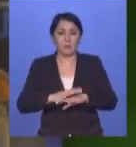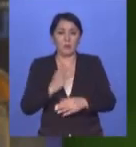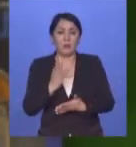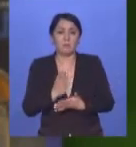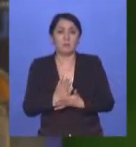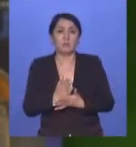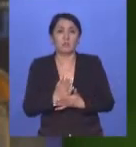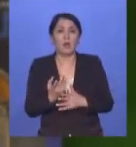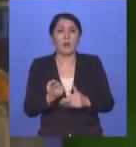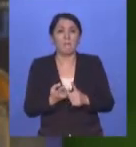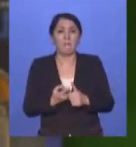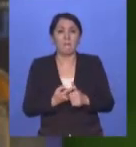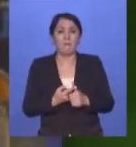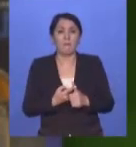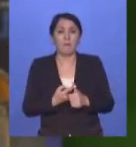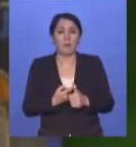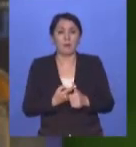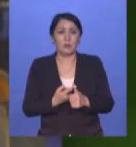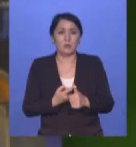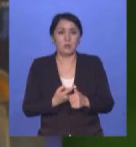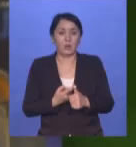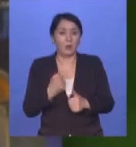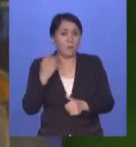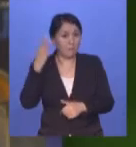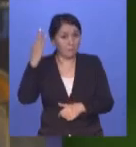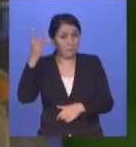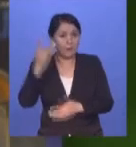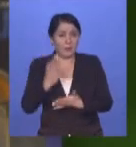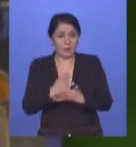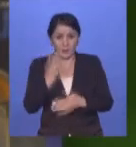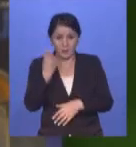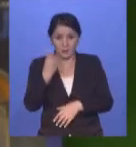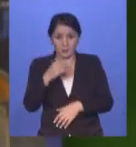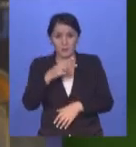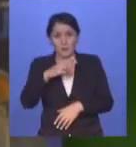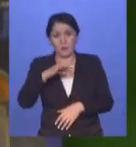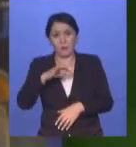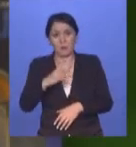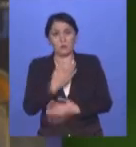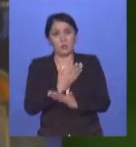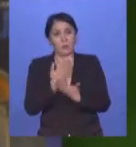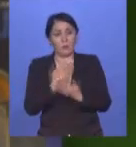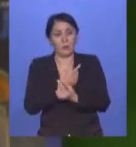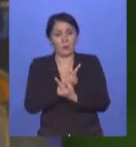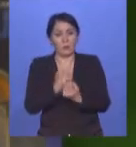жеткілікті. Авторларымыздың қиялы жоғары деңгейде болғандықтан сапалы комикстерді оқырманға таныстырып жатырмыз.